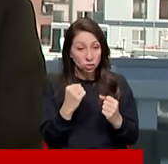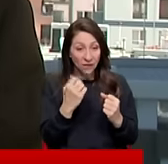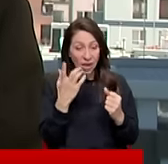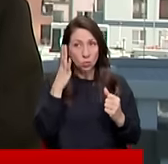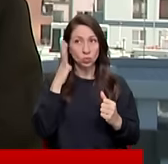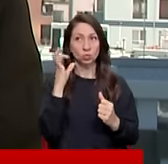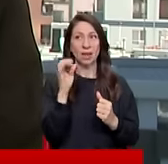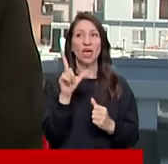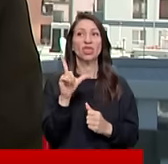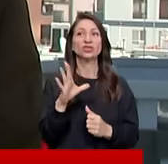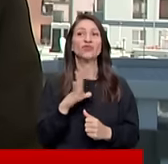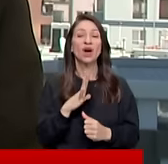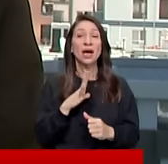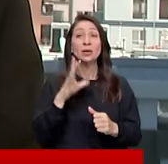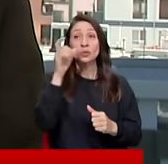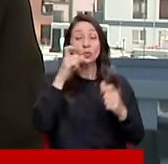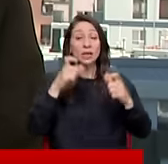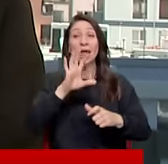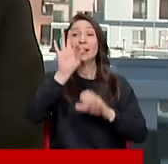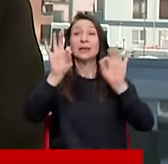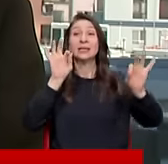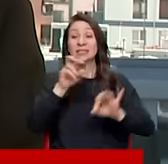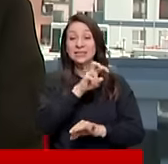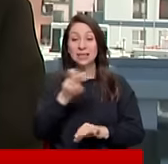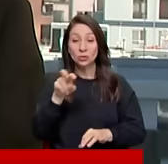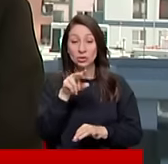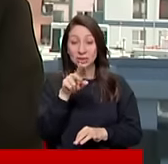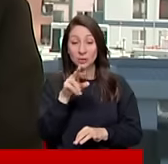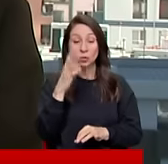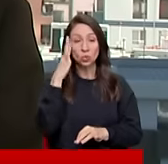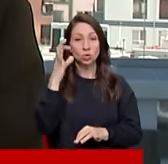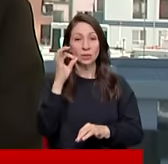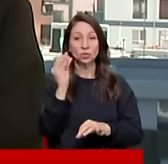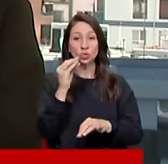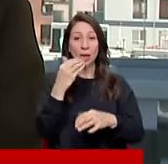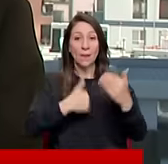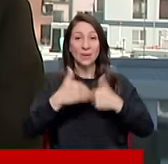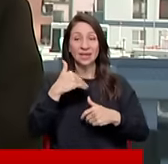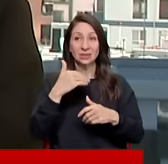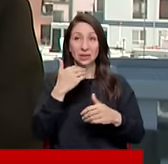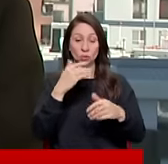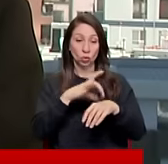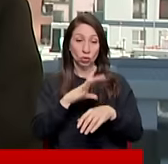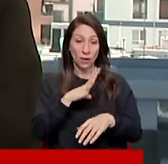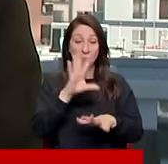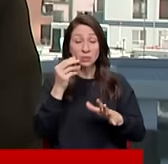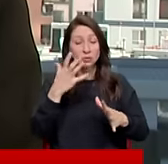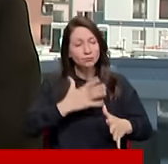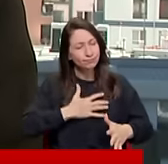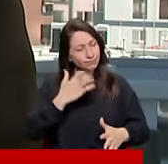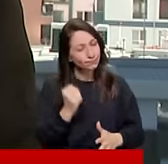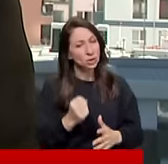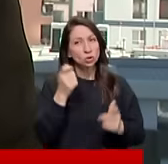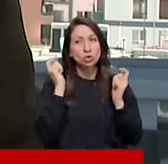altyapıya gerek var. Dolayısıyla Türkiye'nin her tarafında 800'e yakın uzman çocuk cerrahı arkadaşımız var ve hepsi çok büyük bir özveriyle